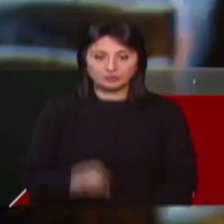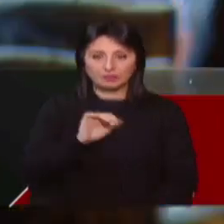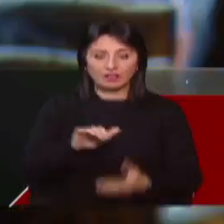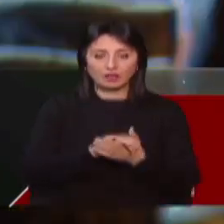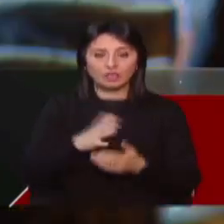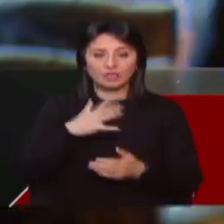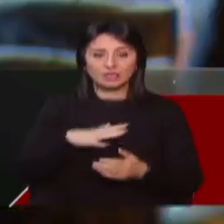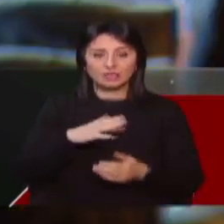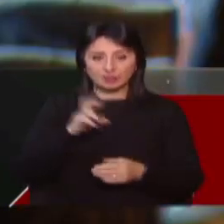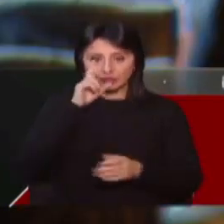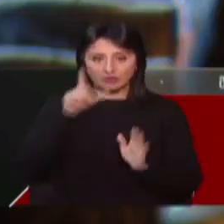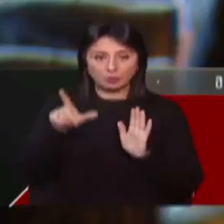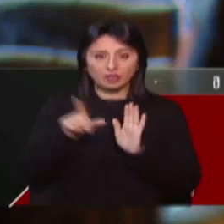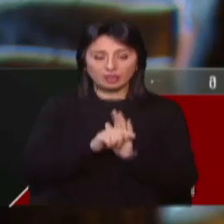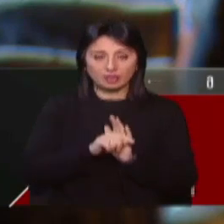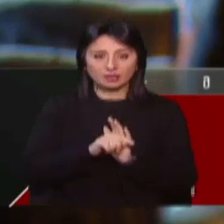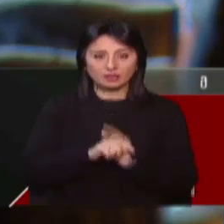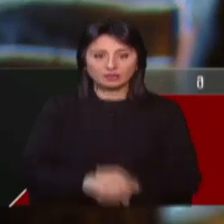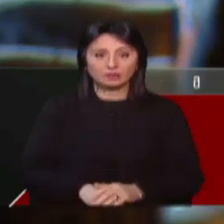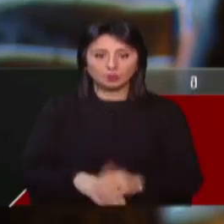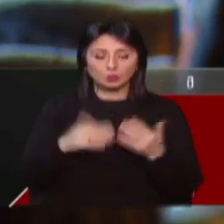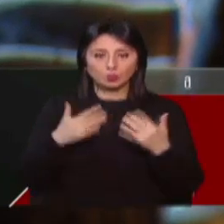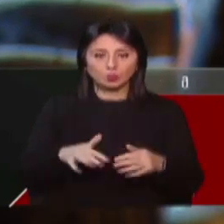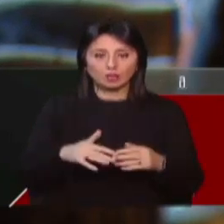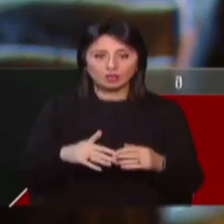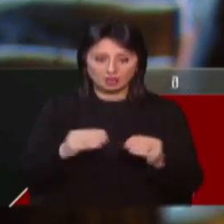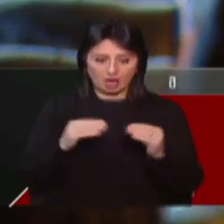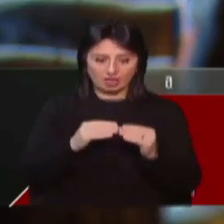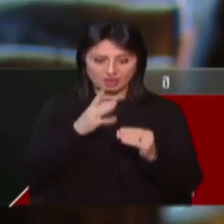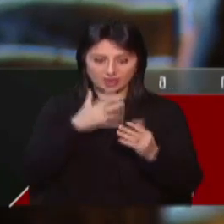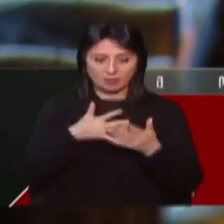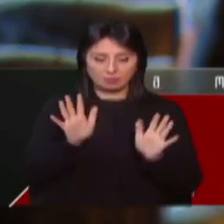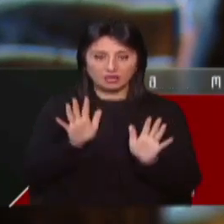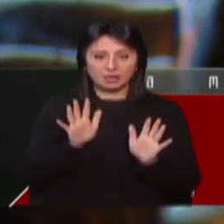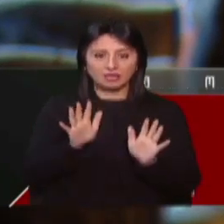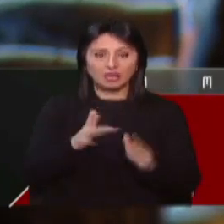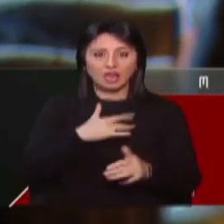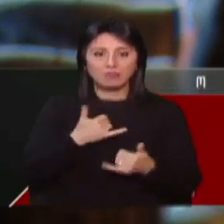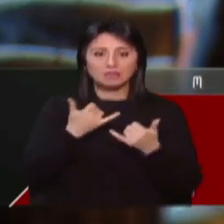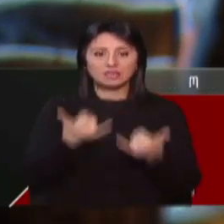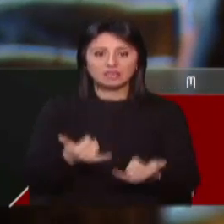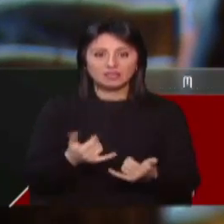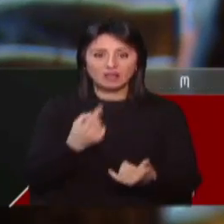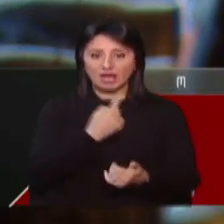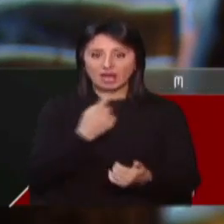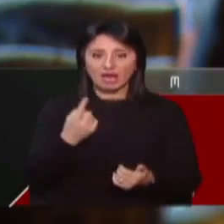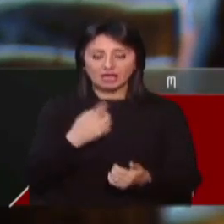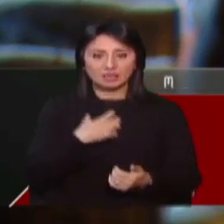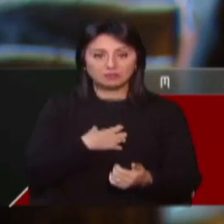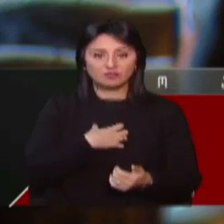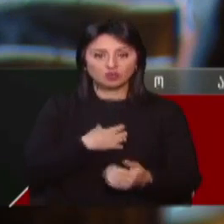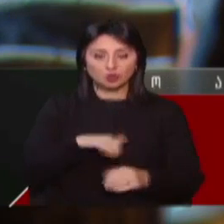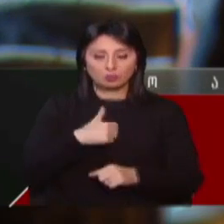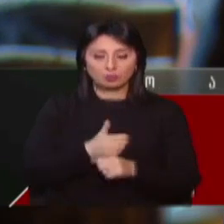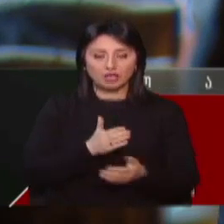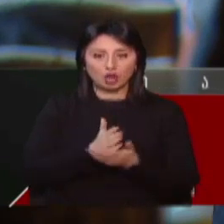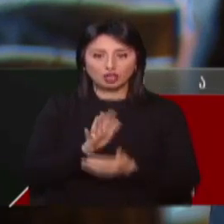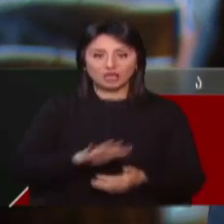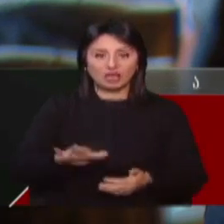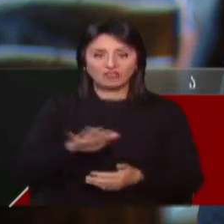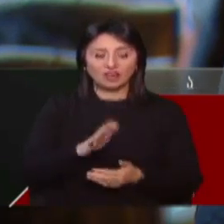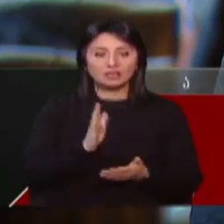Eurocavșiris Sakartvelos taurobastan ertat, უკვე 10 წელიწადზე მეტია emsahureba, ert-ert ძალიან მნიშვნელოვანი პრიორიტეტი სამ